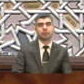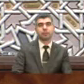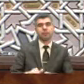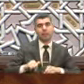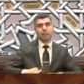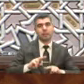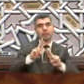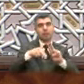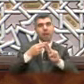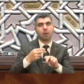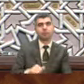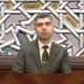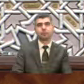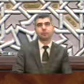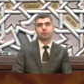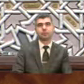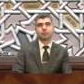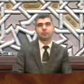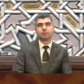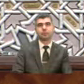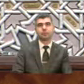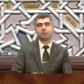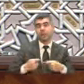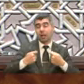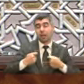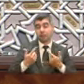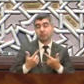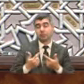رد السيد الوزير، تفضلوا. السيد رئيس، السيد نائب،